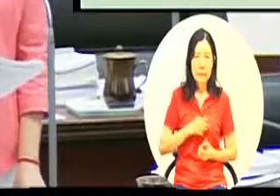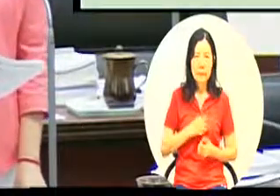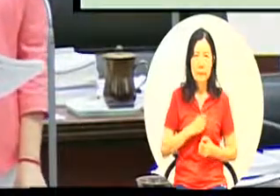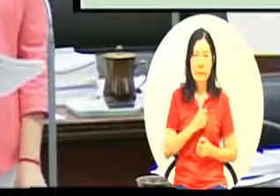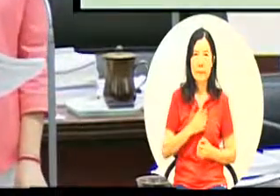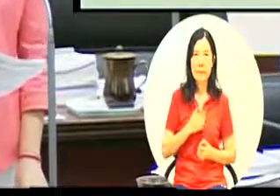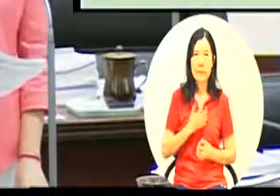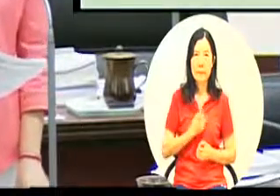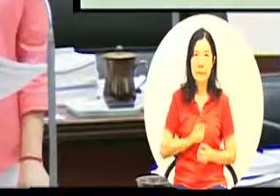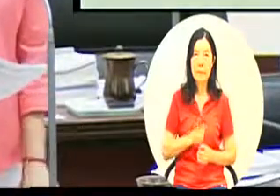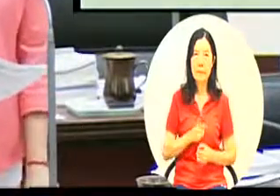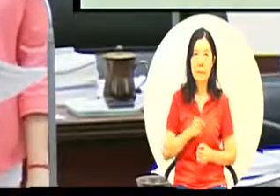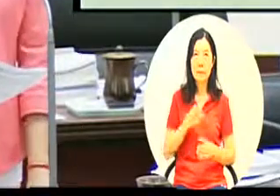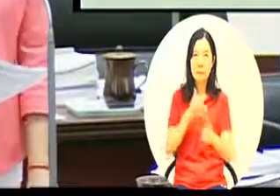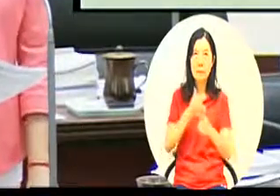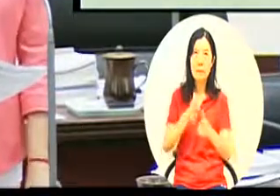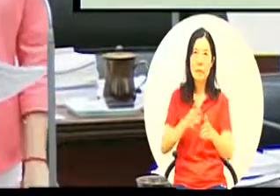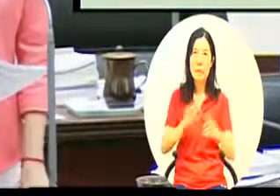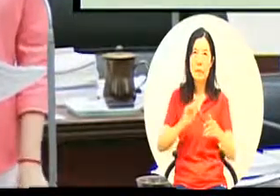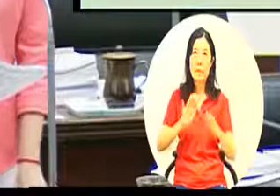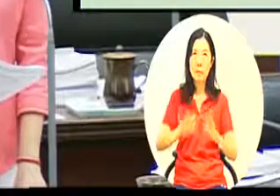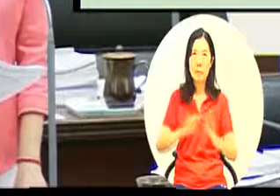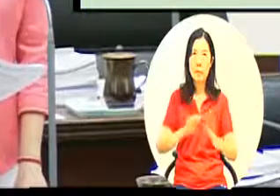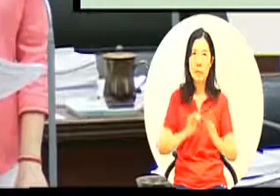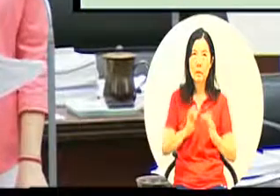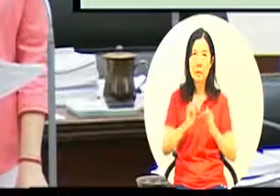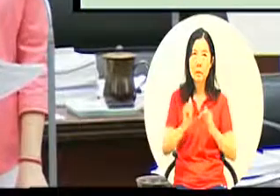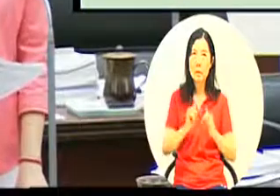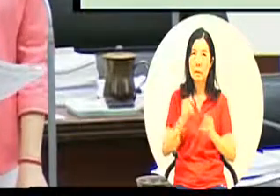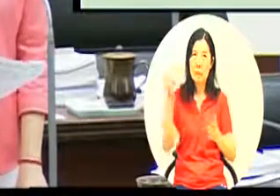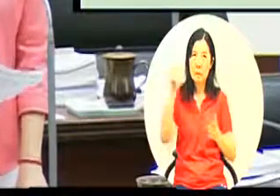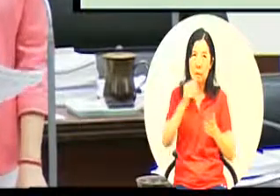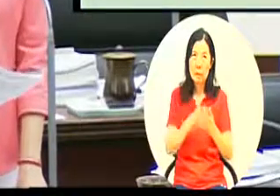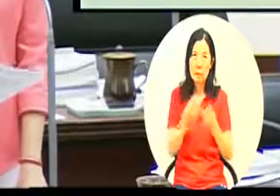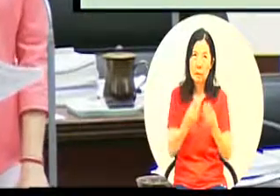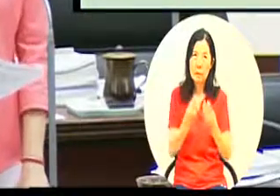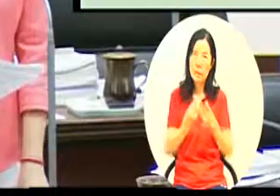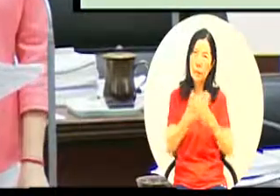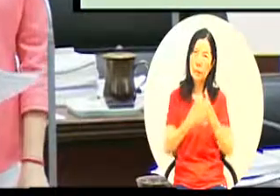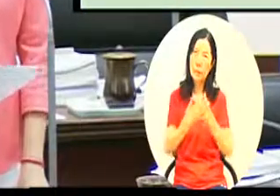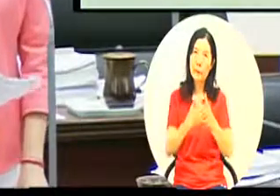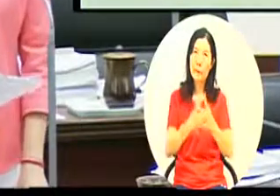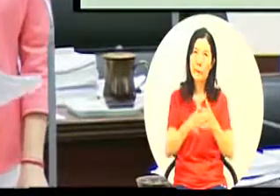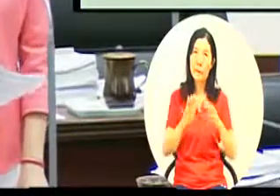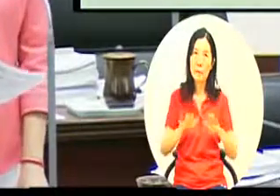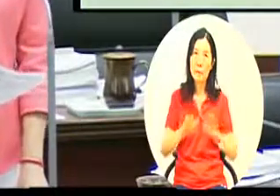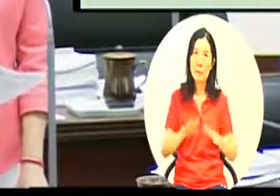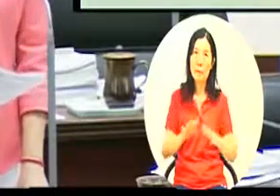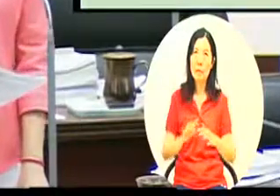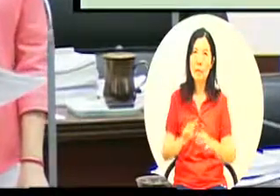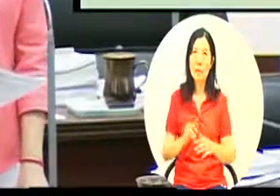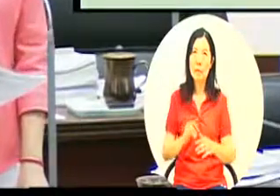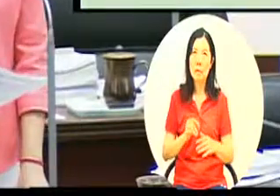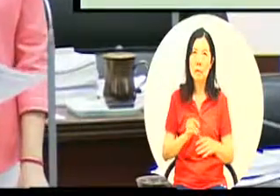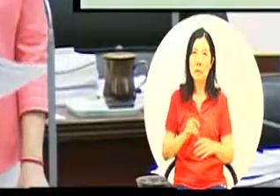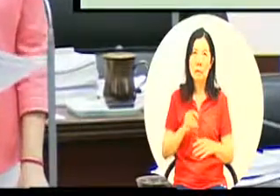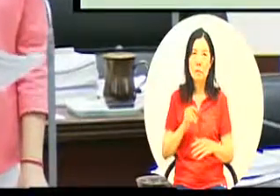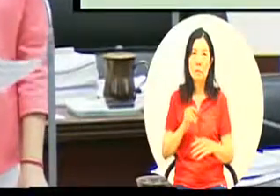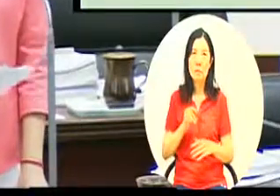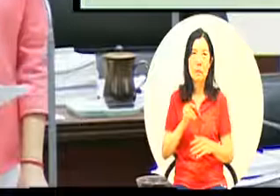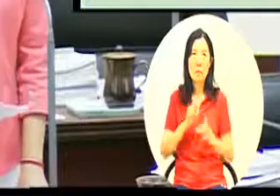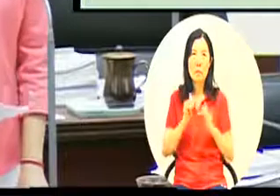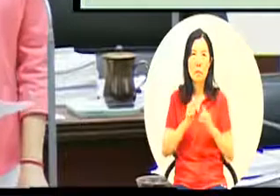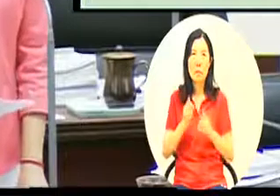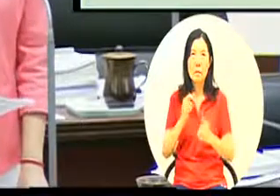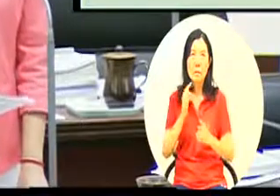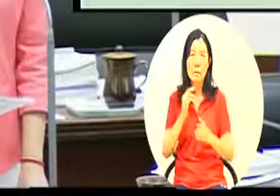想请问一下，现在的社会呢，我们到底该如何保护？现在的社会呢，身为家长，我们怎么去